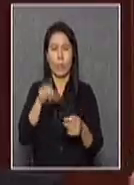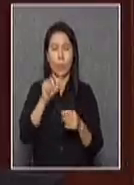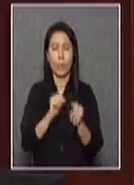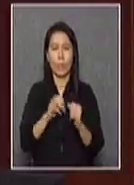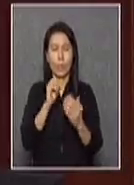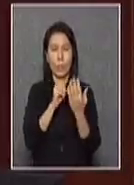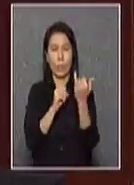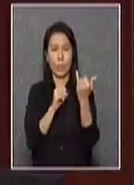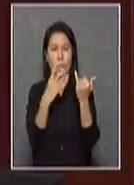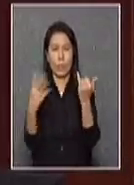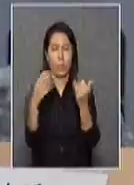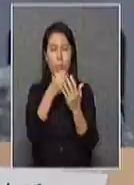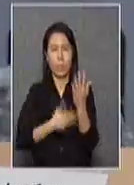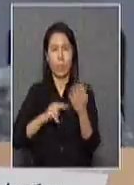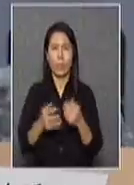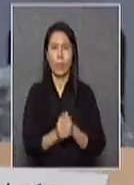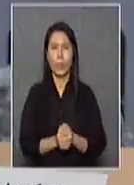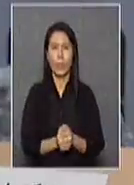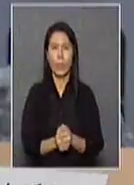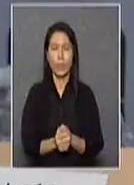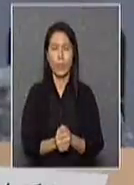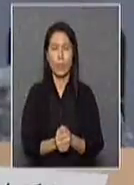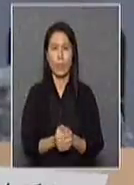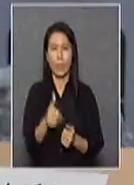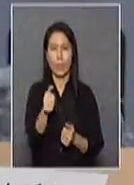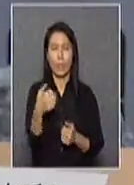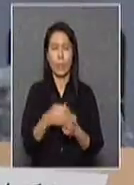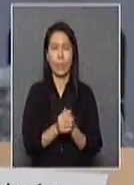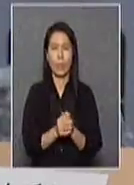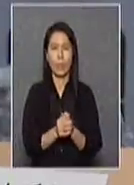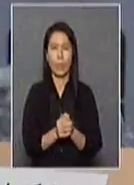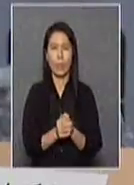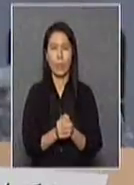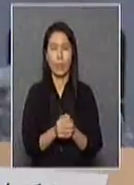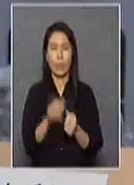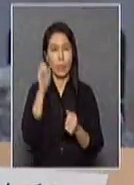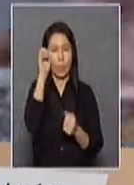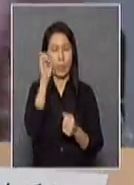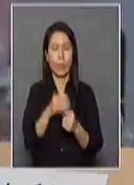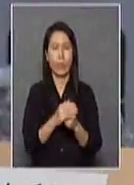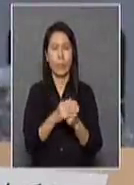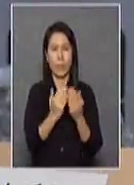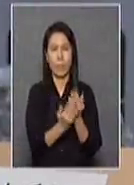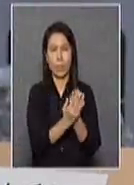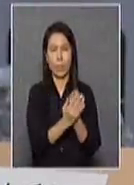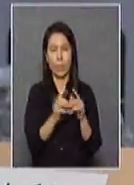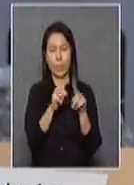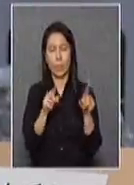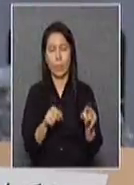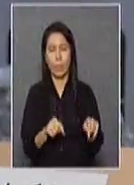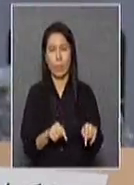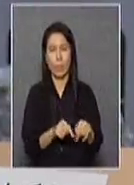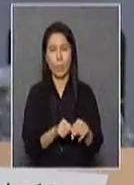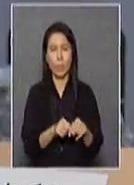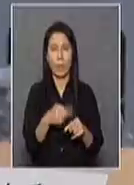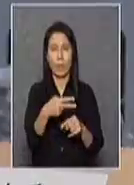六百四十四項修正案。 多謝主席，我動議載列於講稿